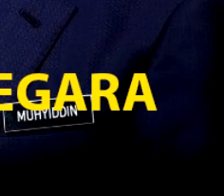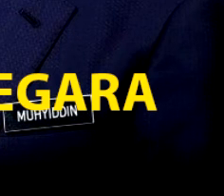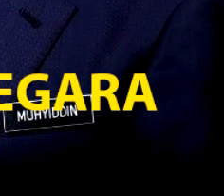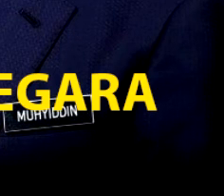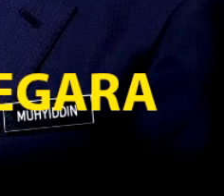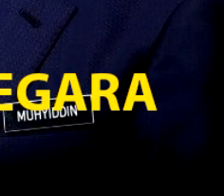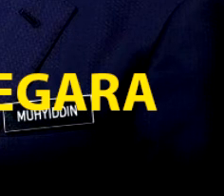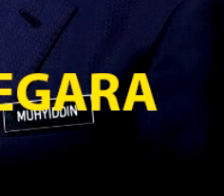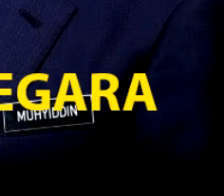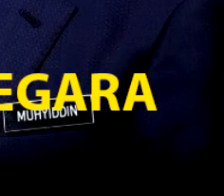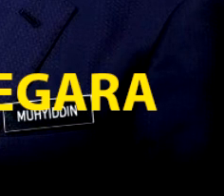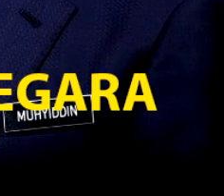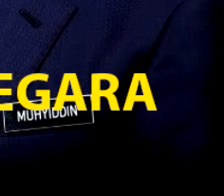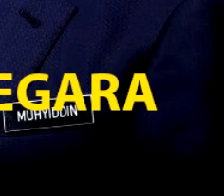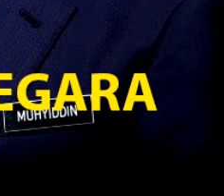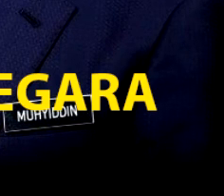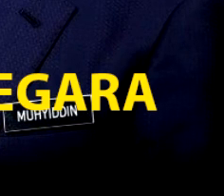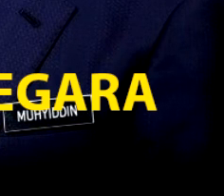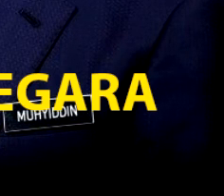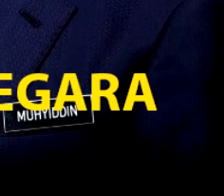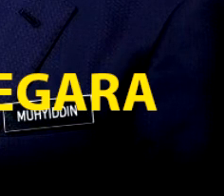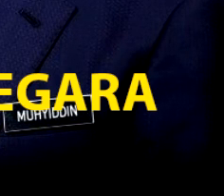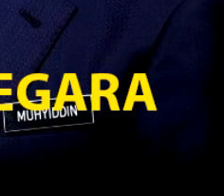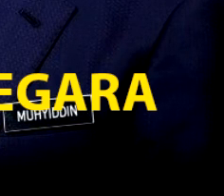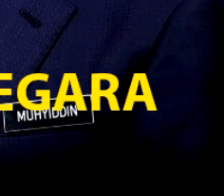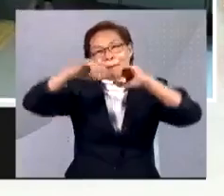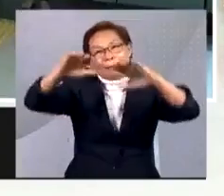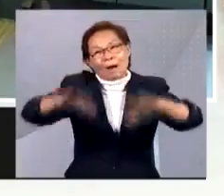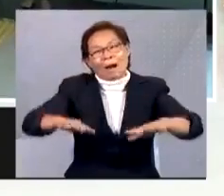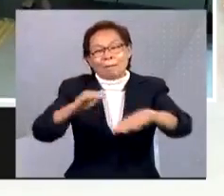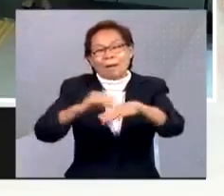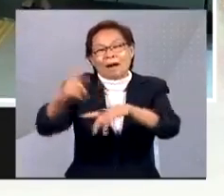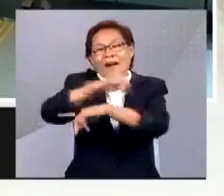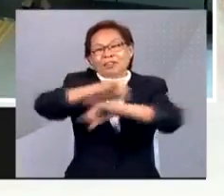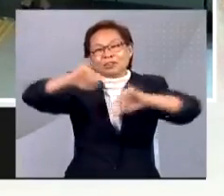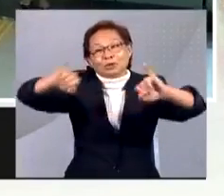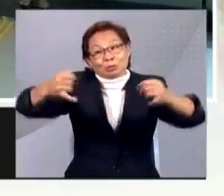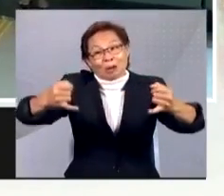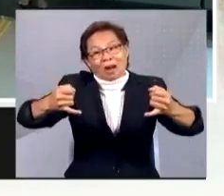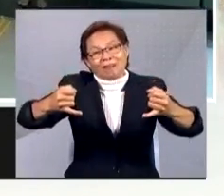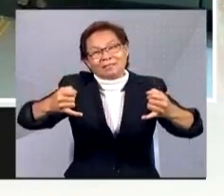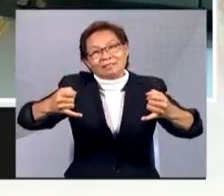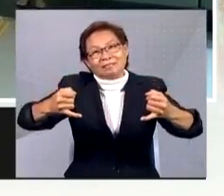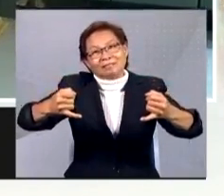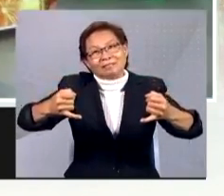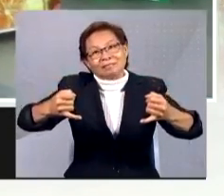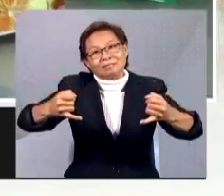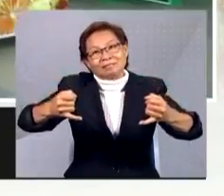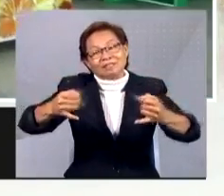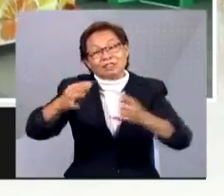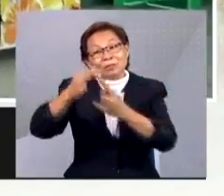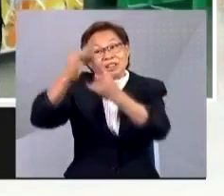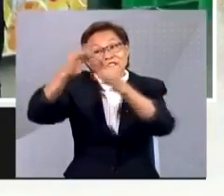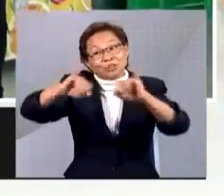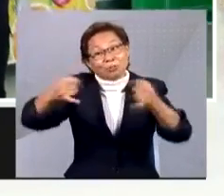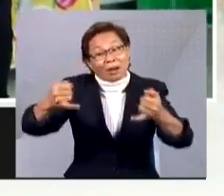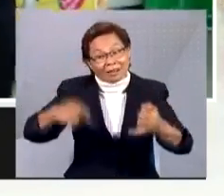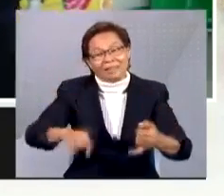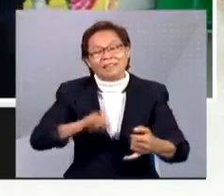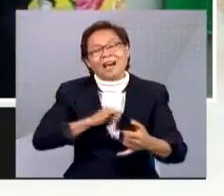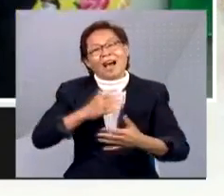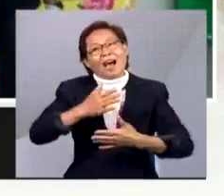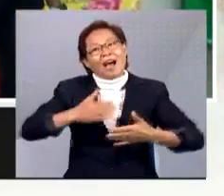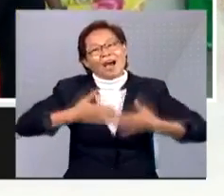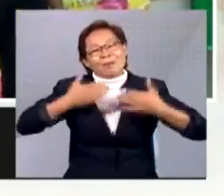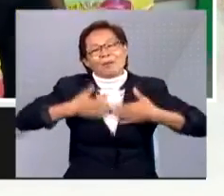Maka pada hari ini mengambil keberkatan hari Jumaat penghulu sekali hari ini. Suku cerita saya